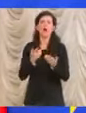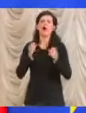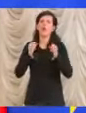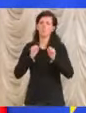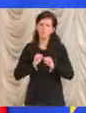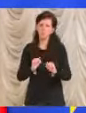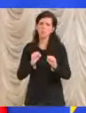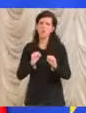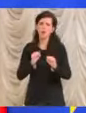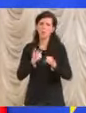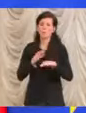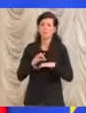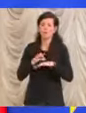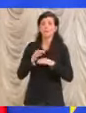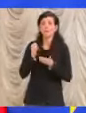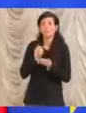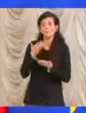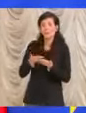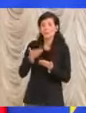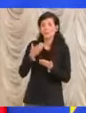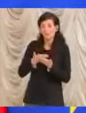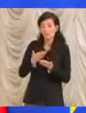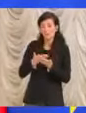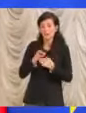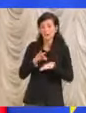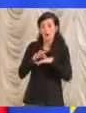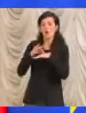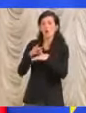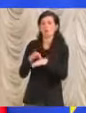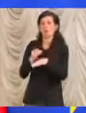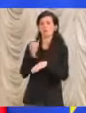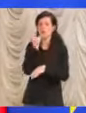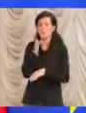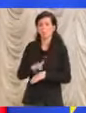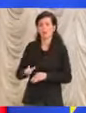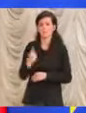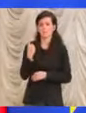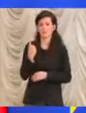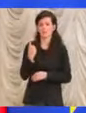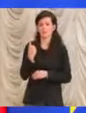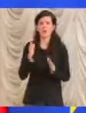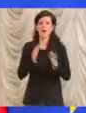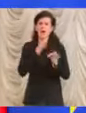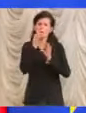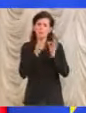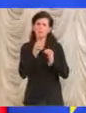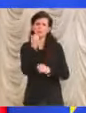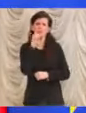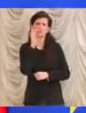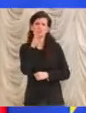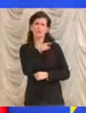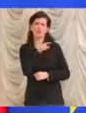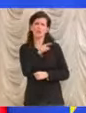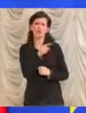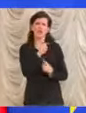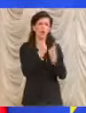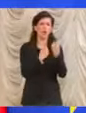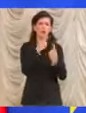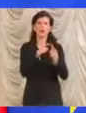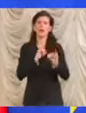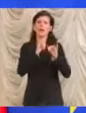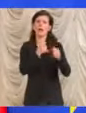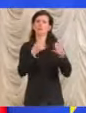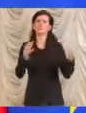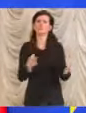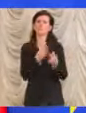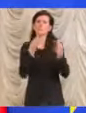di un bambino ma questo non deve essere l'occasione per il genitore di andare a spasso e di avere come dire